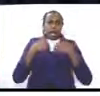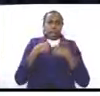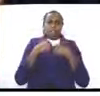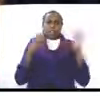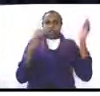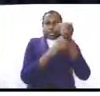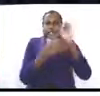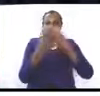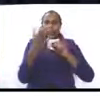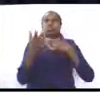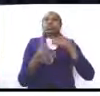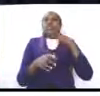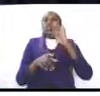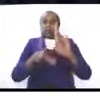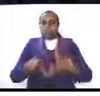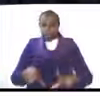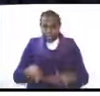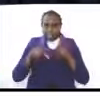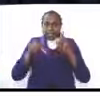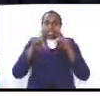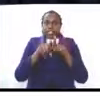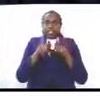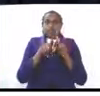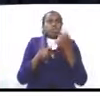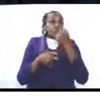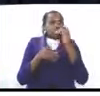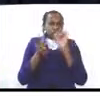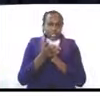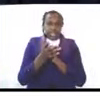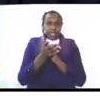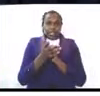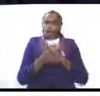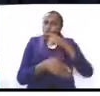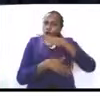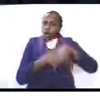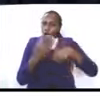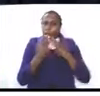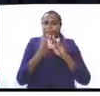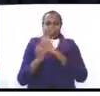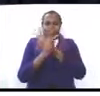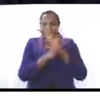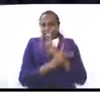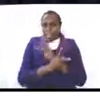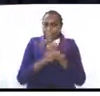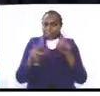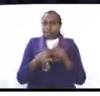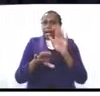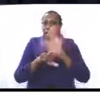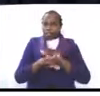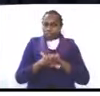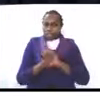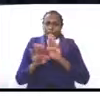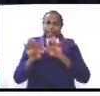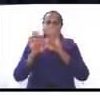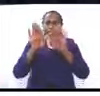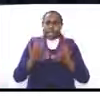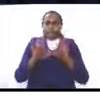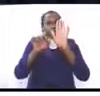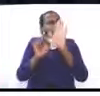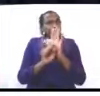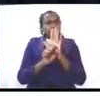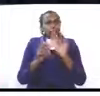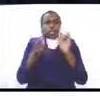unatarajia katika maisha yako. Na ndio tunahimizwa tuwe waangalifu sana. Na njia ya kuwa waangalifu ni kuwa